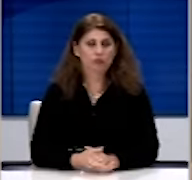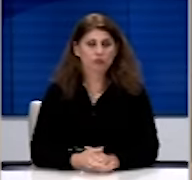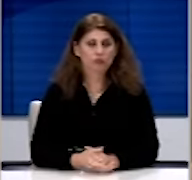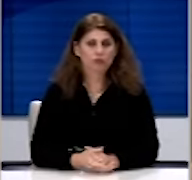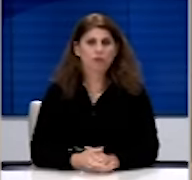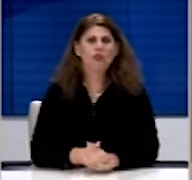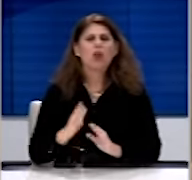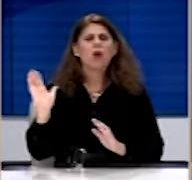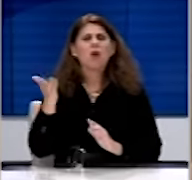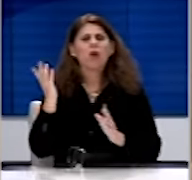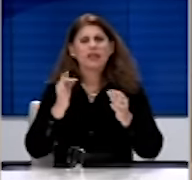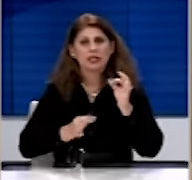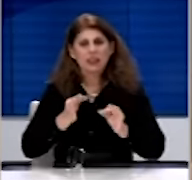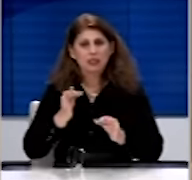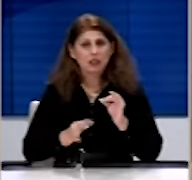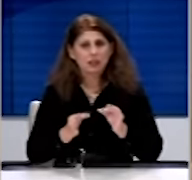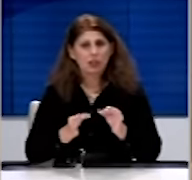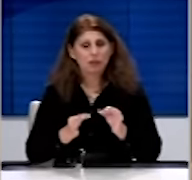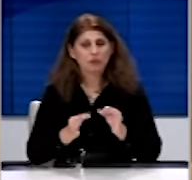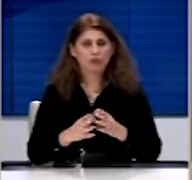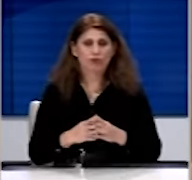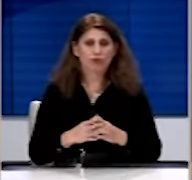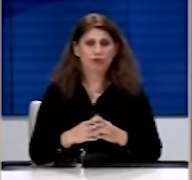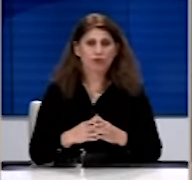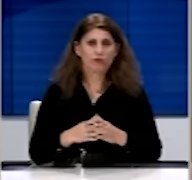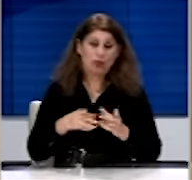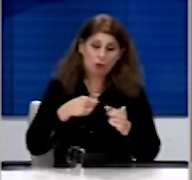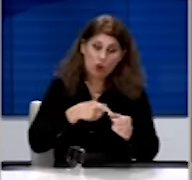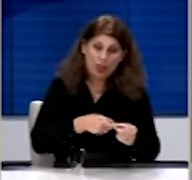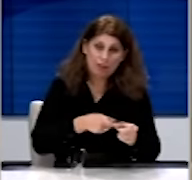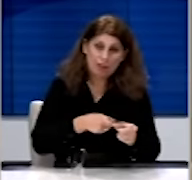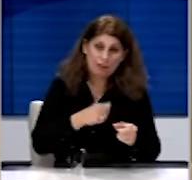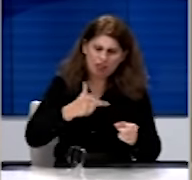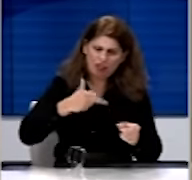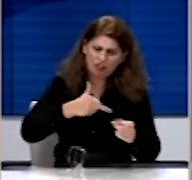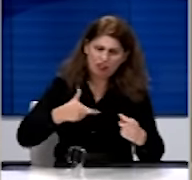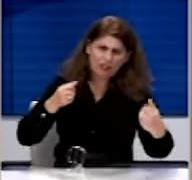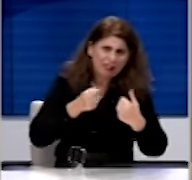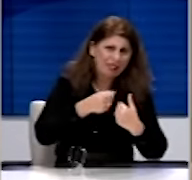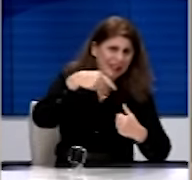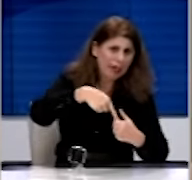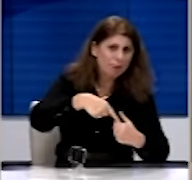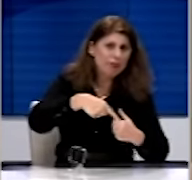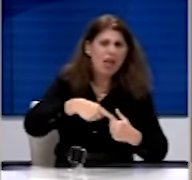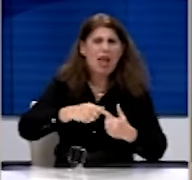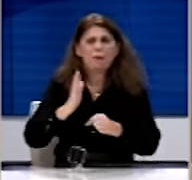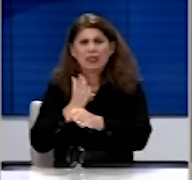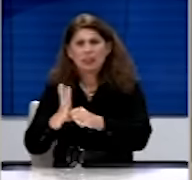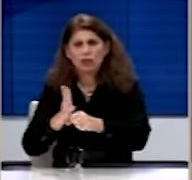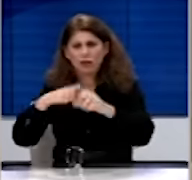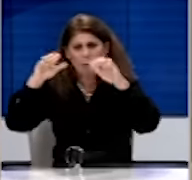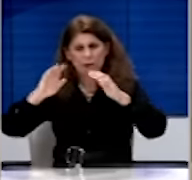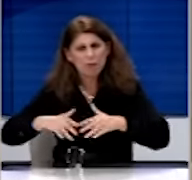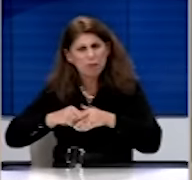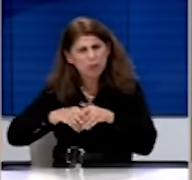που ό,τι και να συζητάμε, από το έγκλημα των τεμπών, από τις καταστροφές της πλημμύρες, από